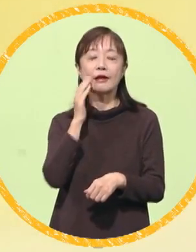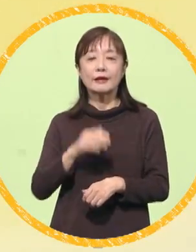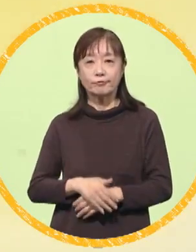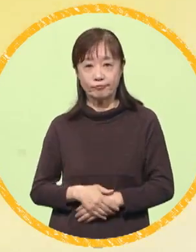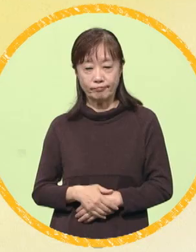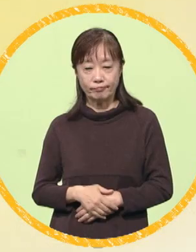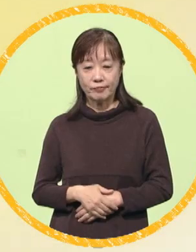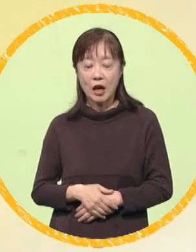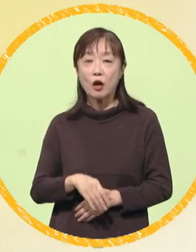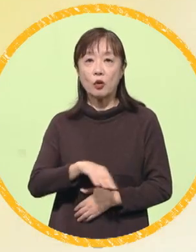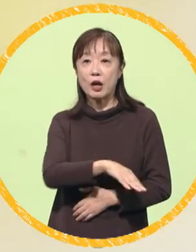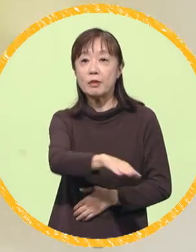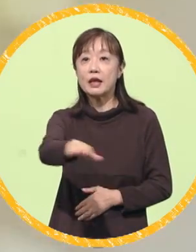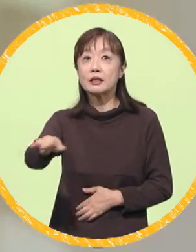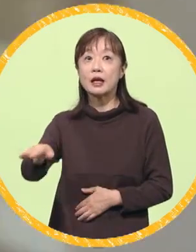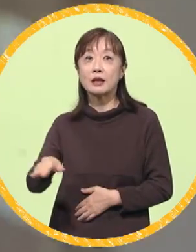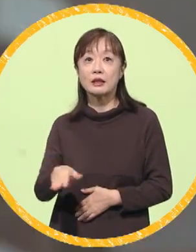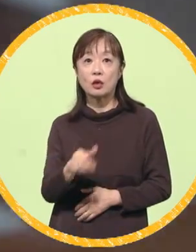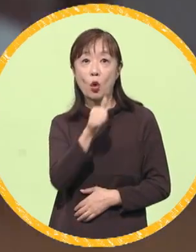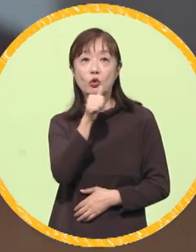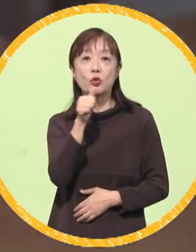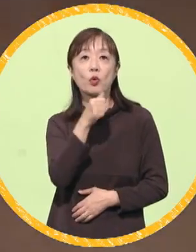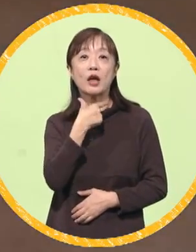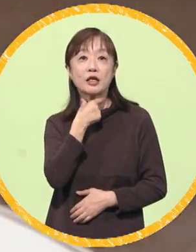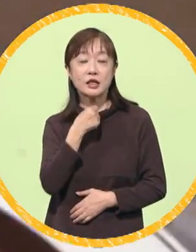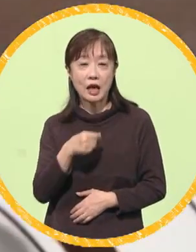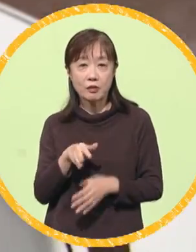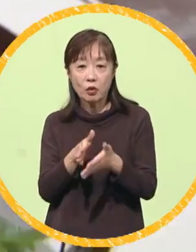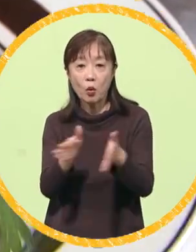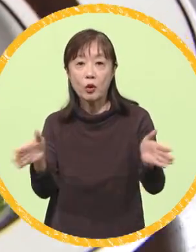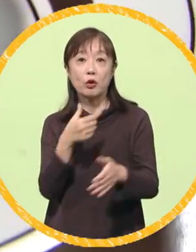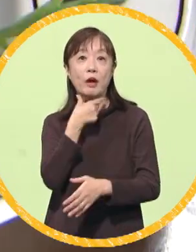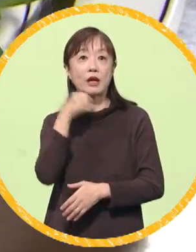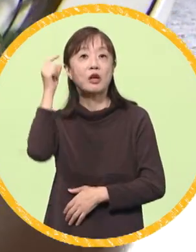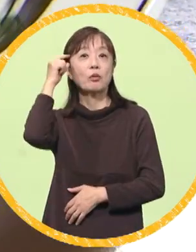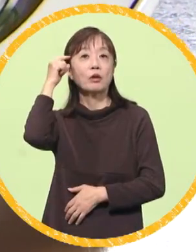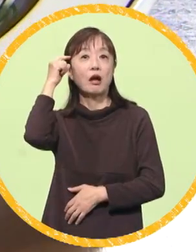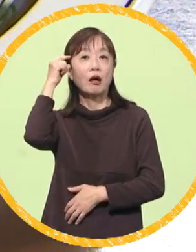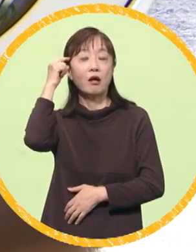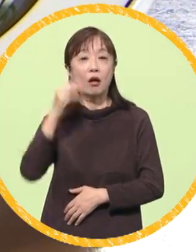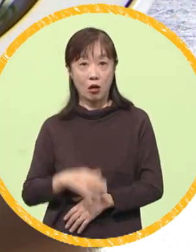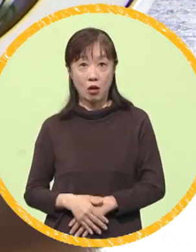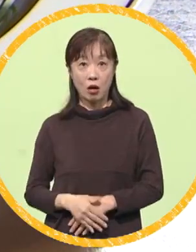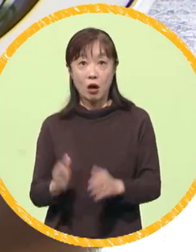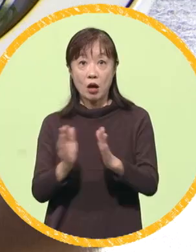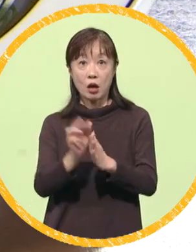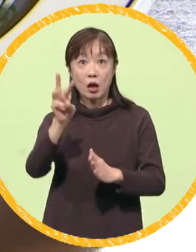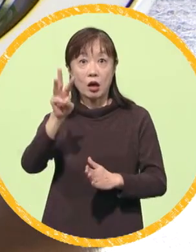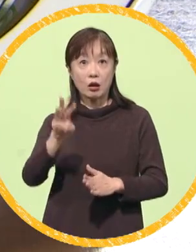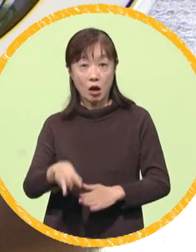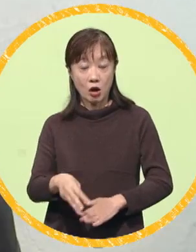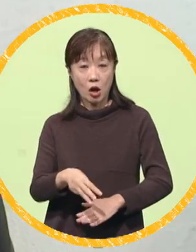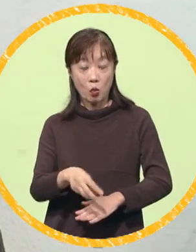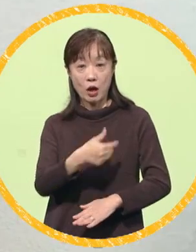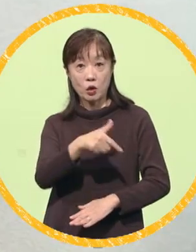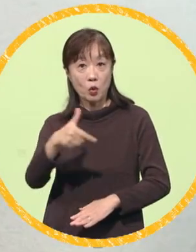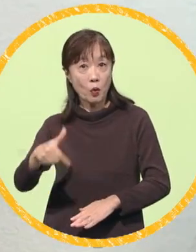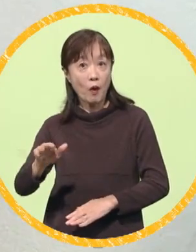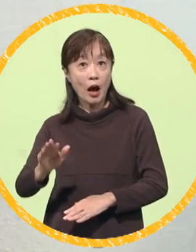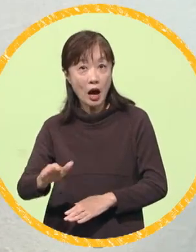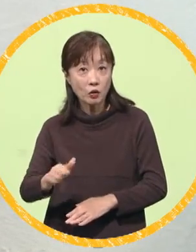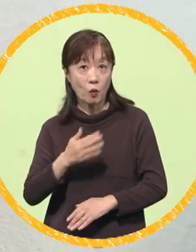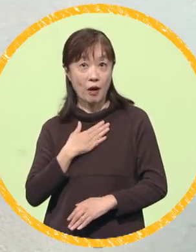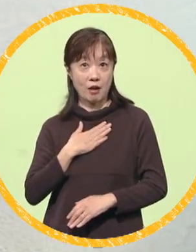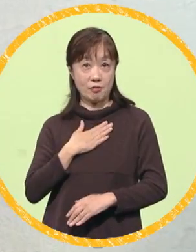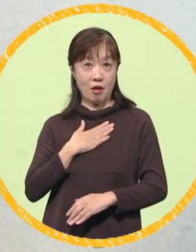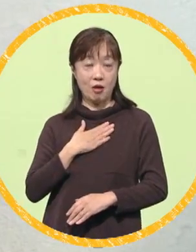んに広めていきたいなと思ってたので、 まあ、神奈川県は、 はい、 ブランド畜産物がたくさんあるっていうことを今回学ばせていただい